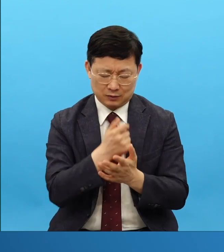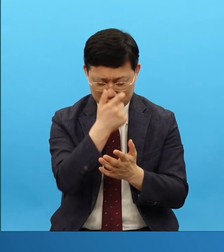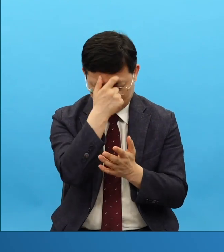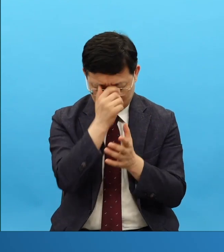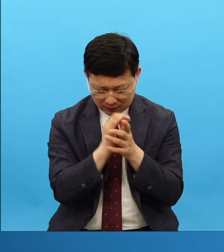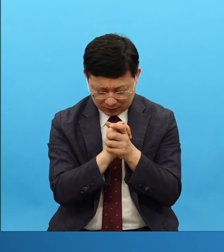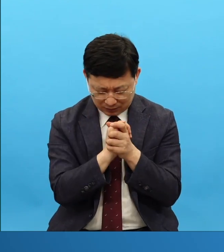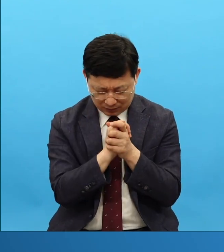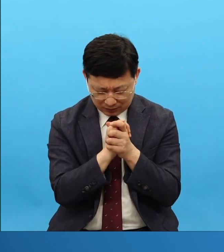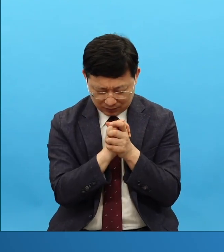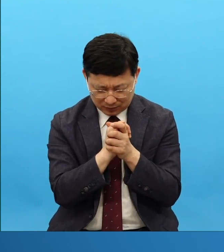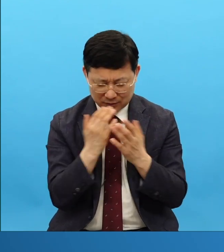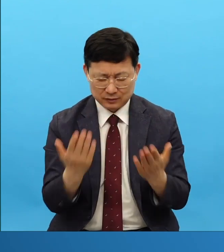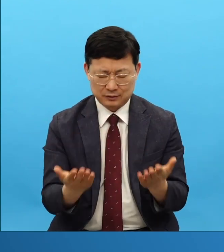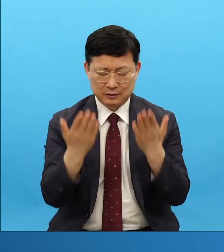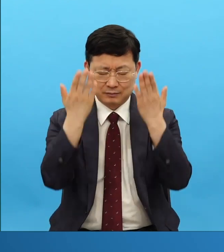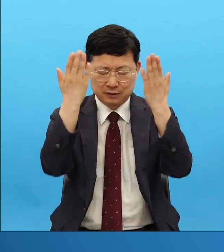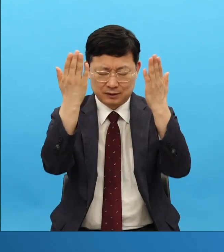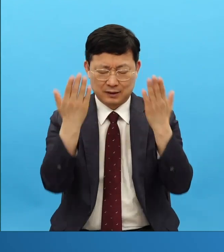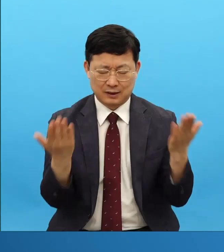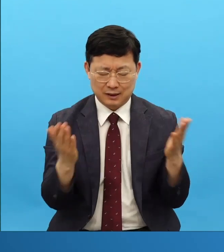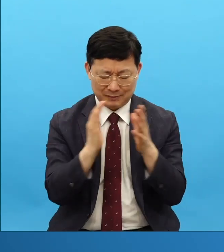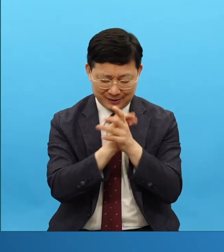기도합니다. 아멘.